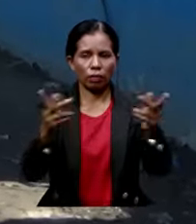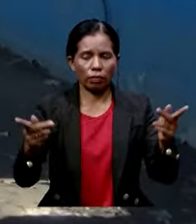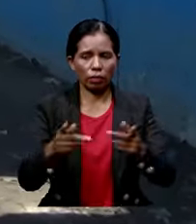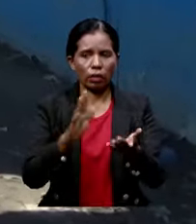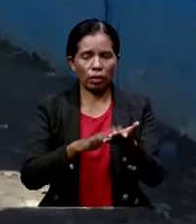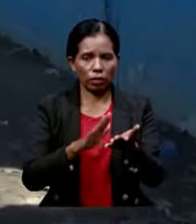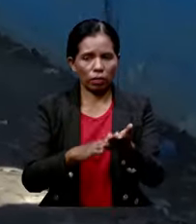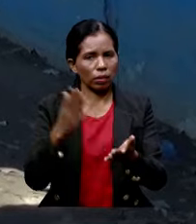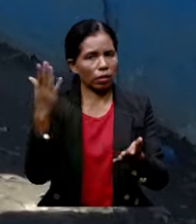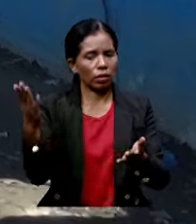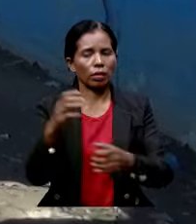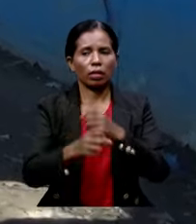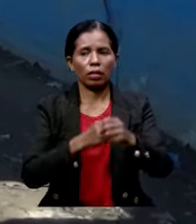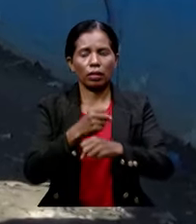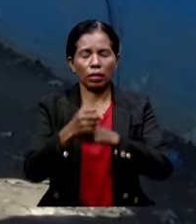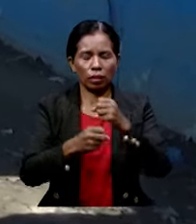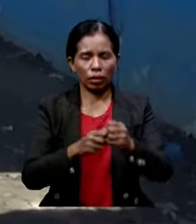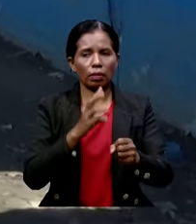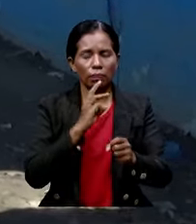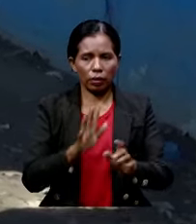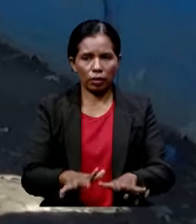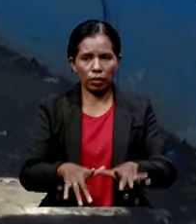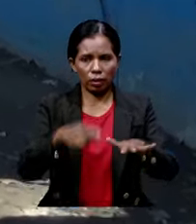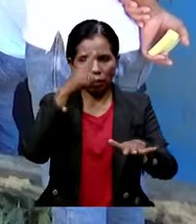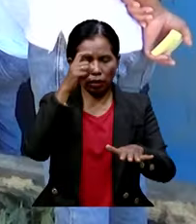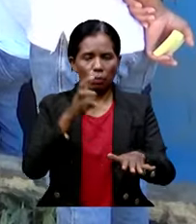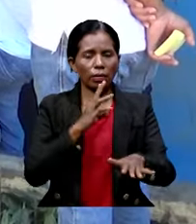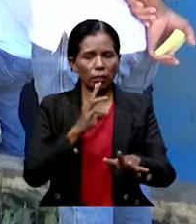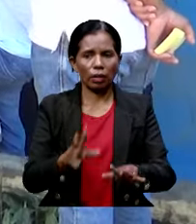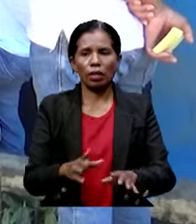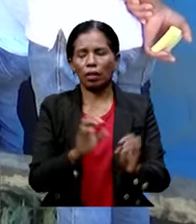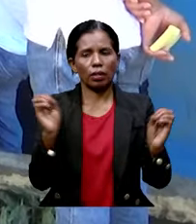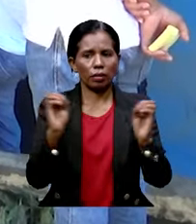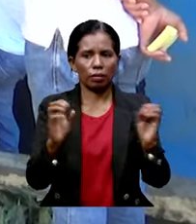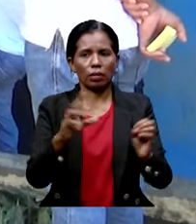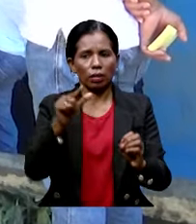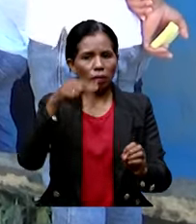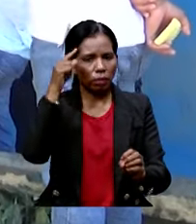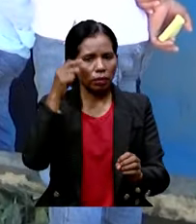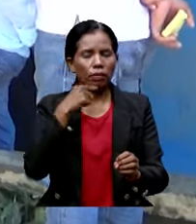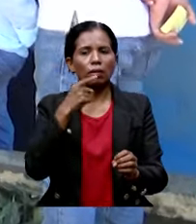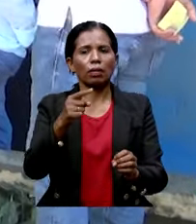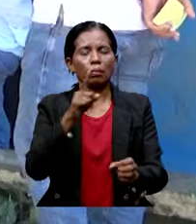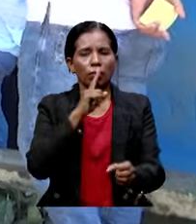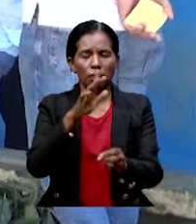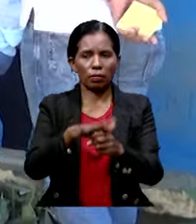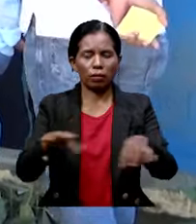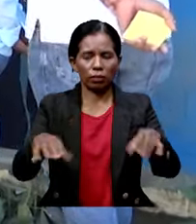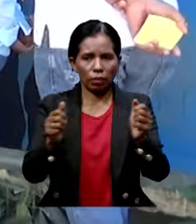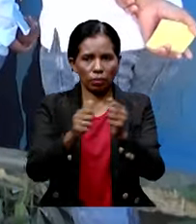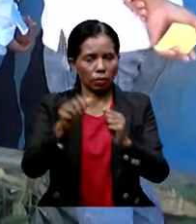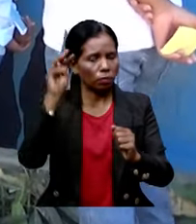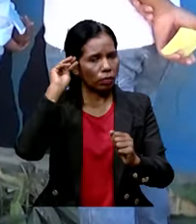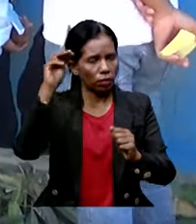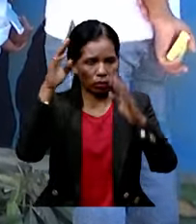eskola finantil nebe tinantinan mosu inundasaun tamba be dalang laiha ho situasaun ne guvernante ne promete se koordena ho Ministerio Edukasaun